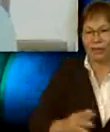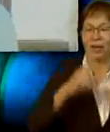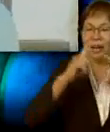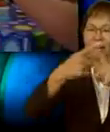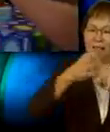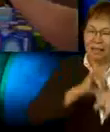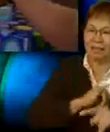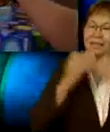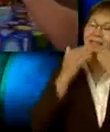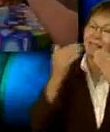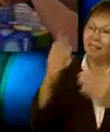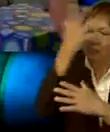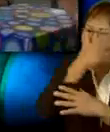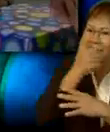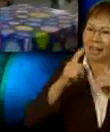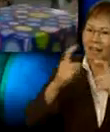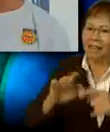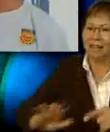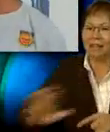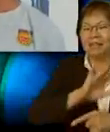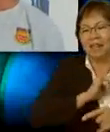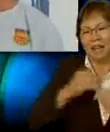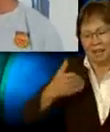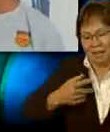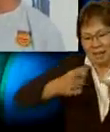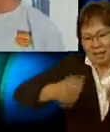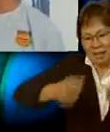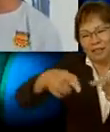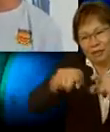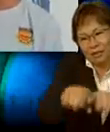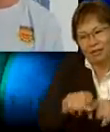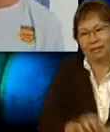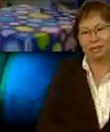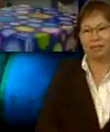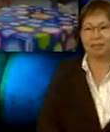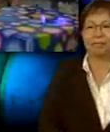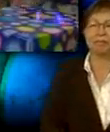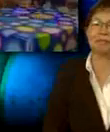saya. Terima kasih. Cantik hadiah kamu. Saya pun ada hadiah juga.